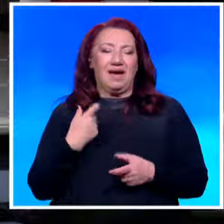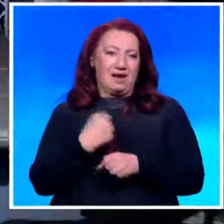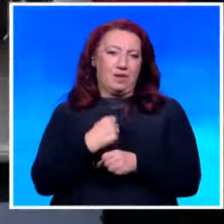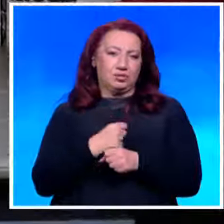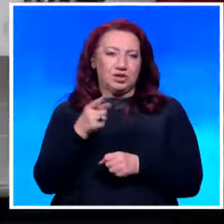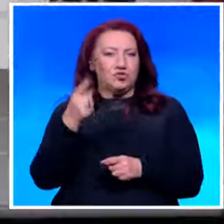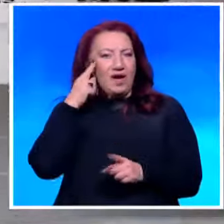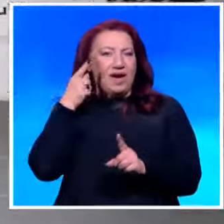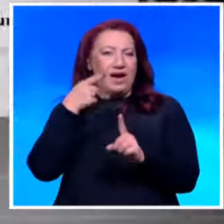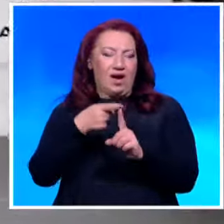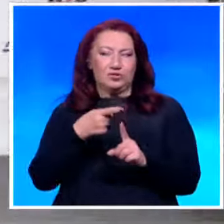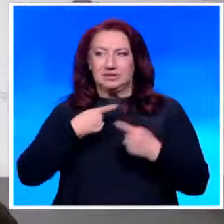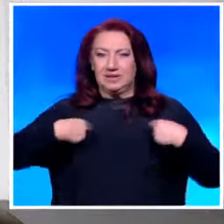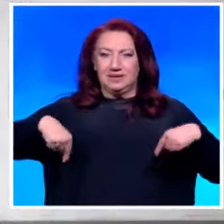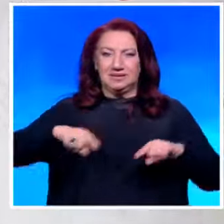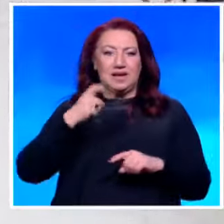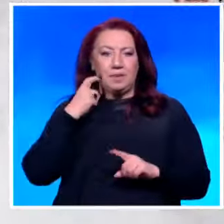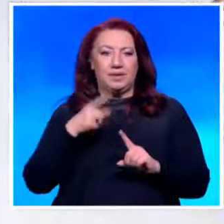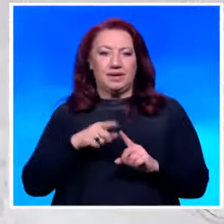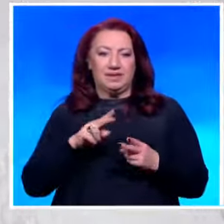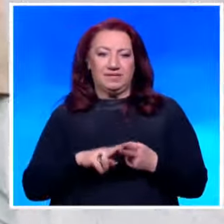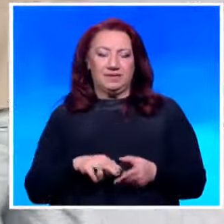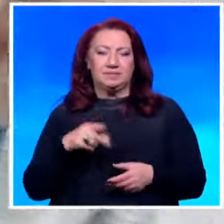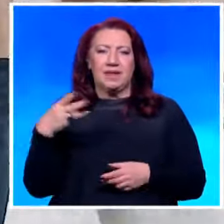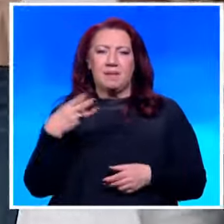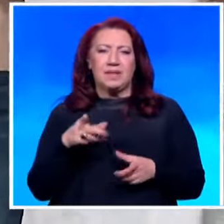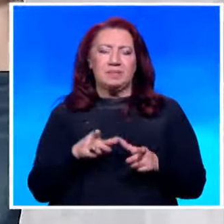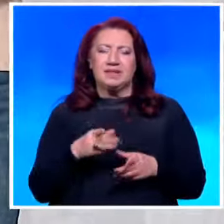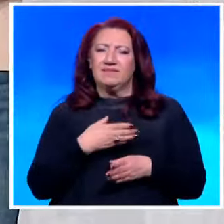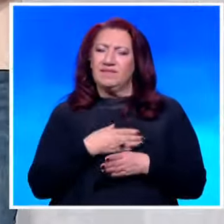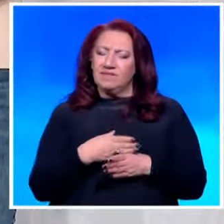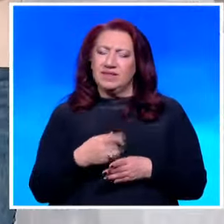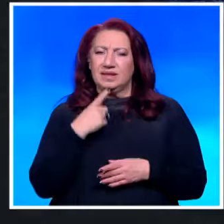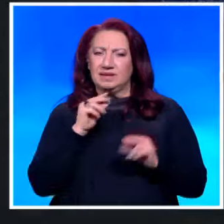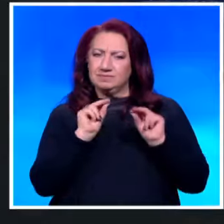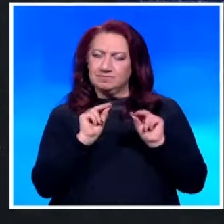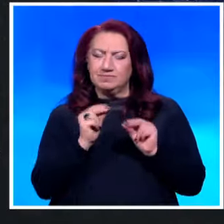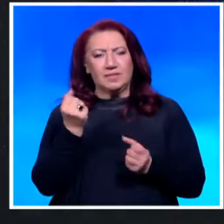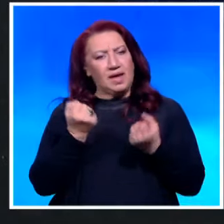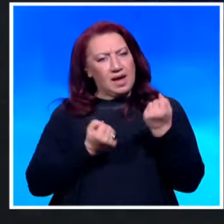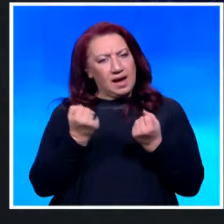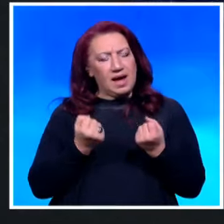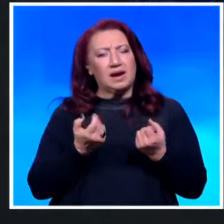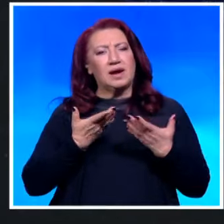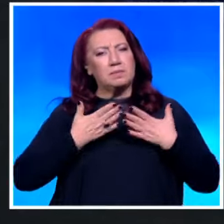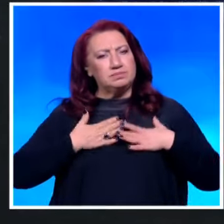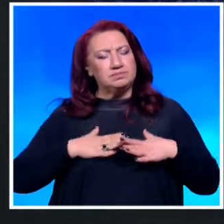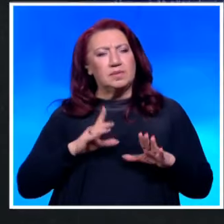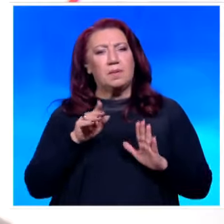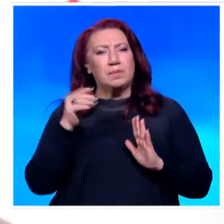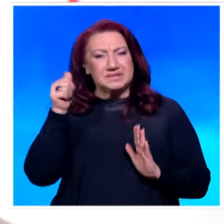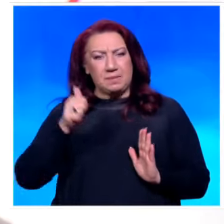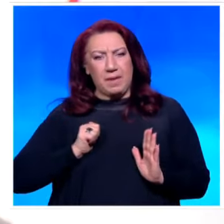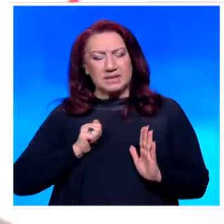BTV. С репортажите си Емил Митев отправя послание – да караме безопасно и по правилата. Започваме да показваме